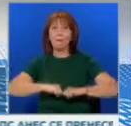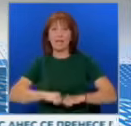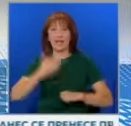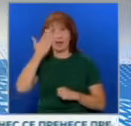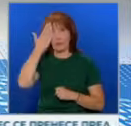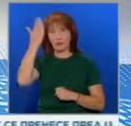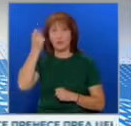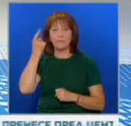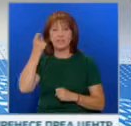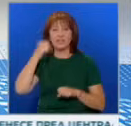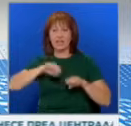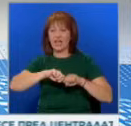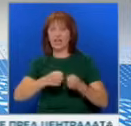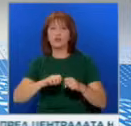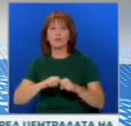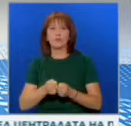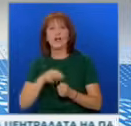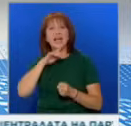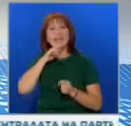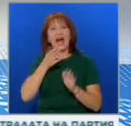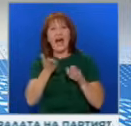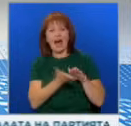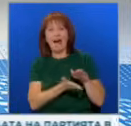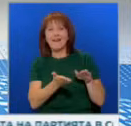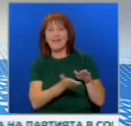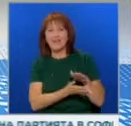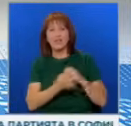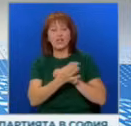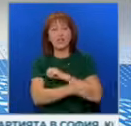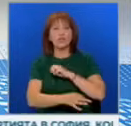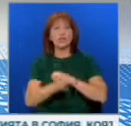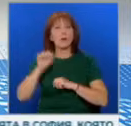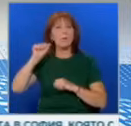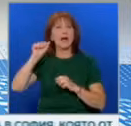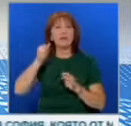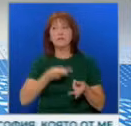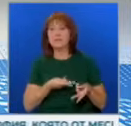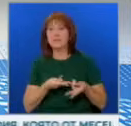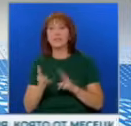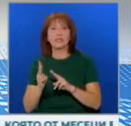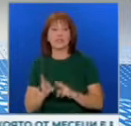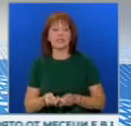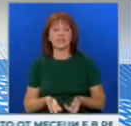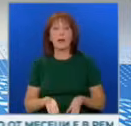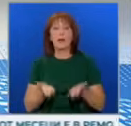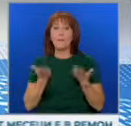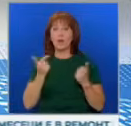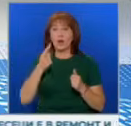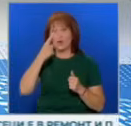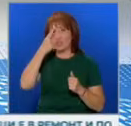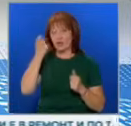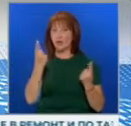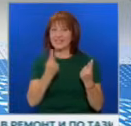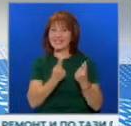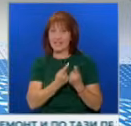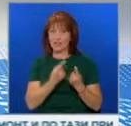е изтърбушен, а архивът и историята на партията изнесени. По-рано Чакъров се срещна с активисти на ДПС, които са